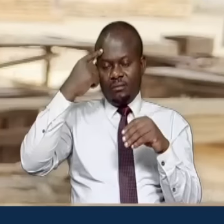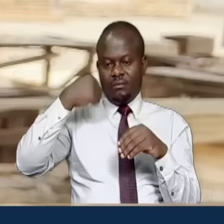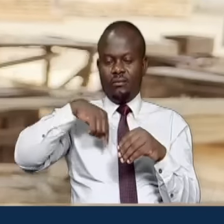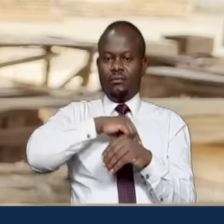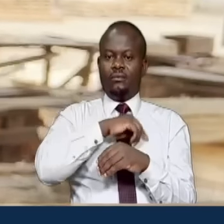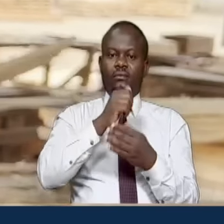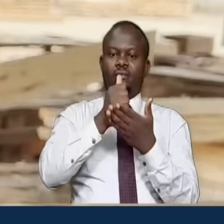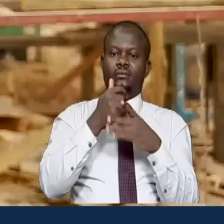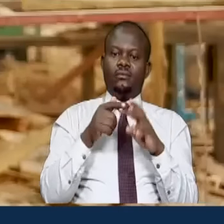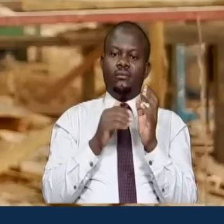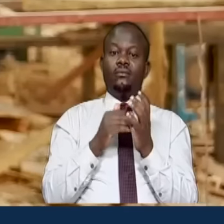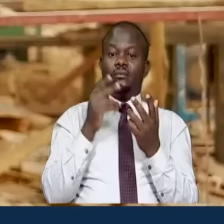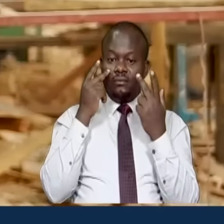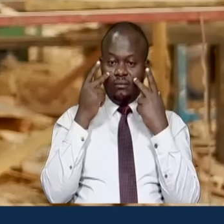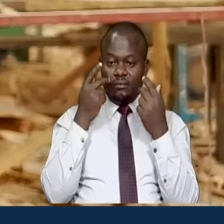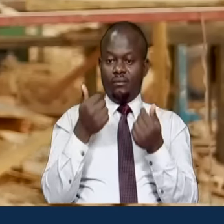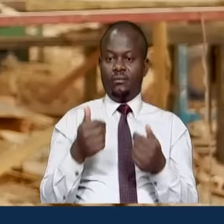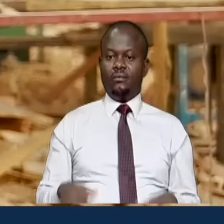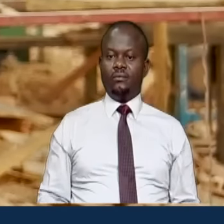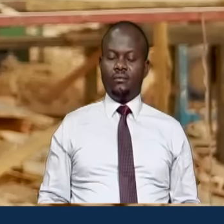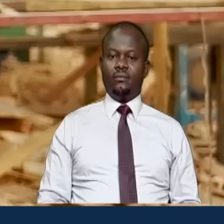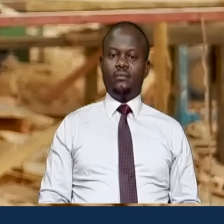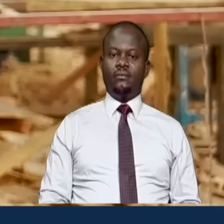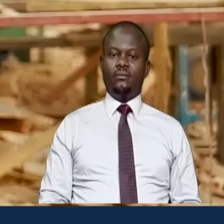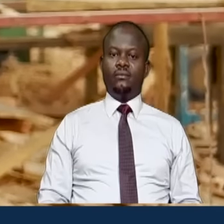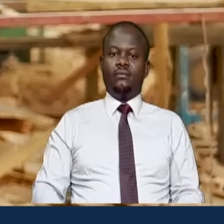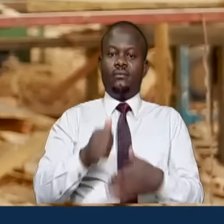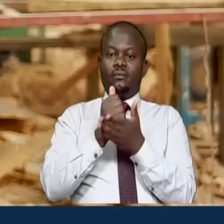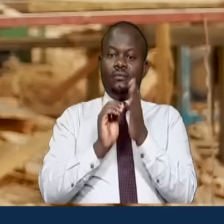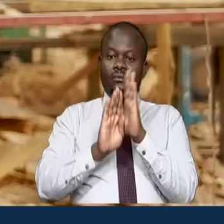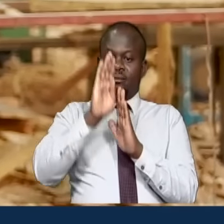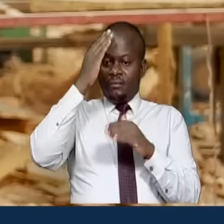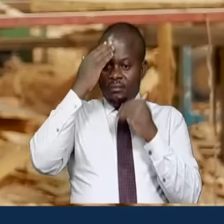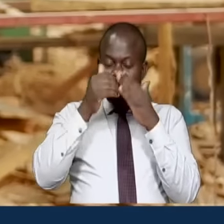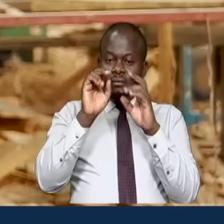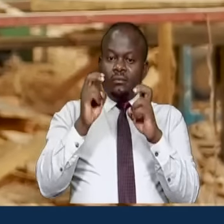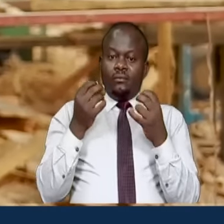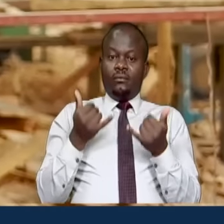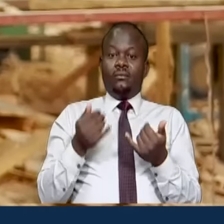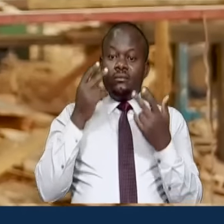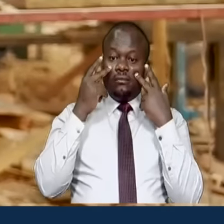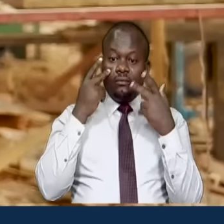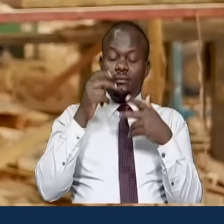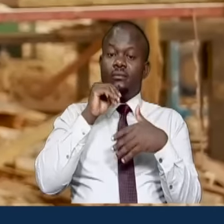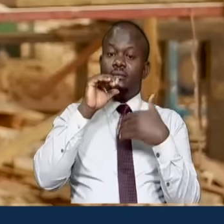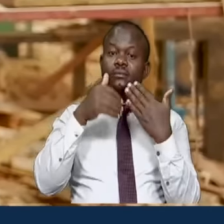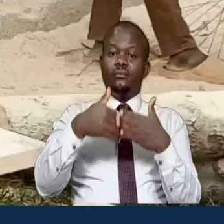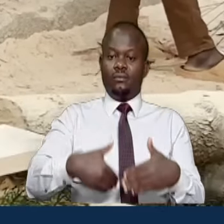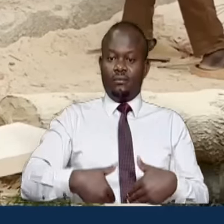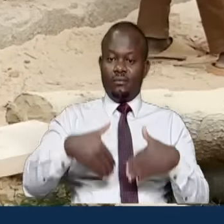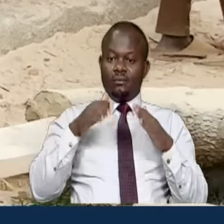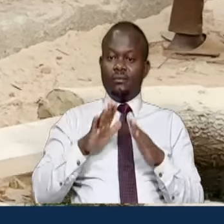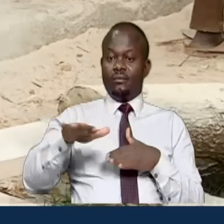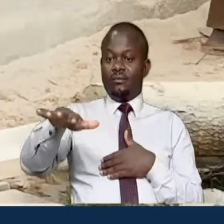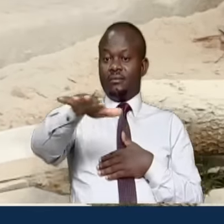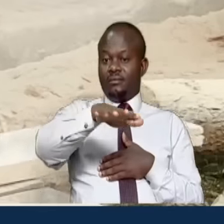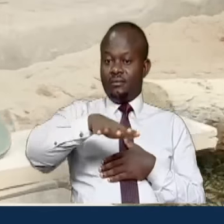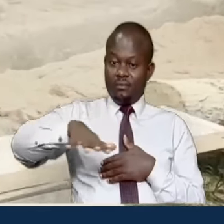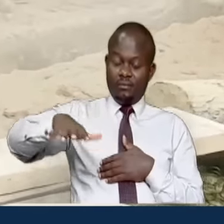karamfashije kandi murabibona bari kuduteza imbere, kuko usanga nta musore winaha